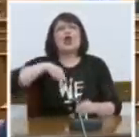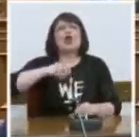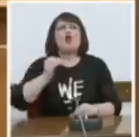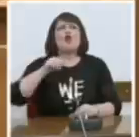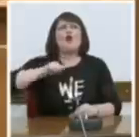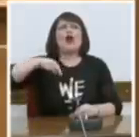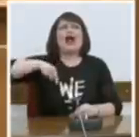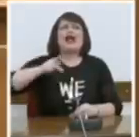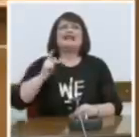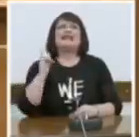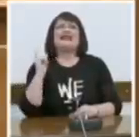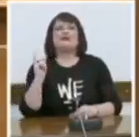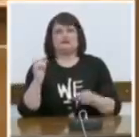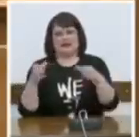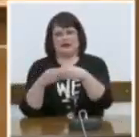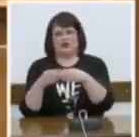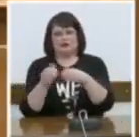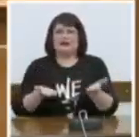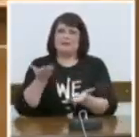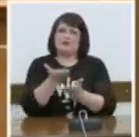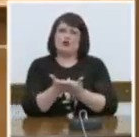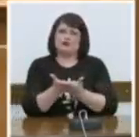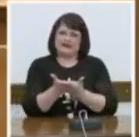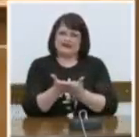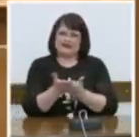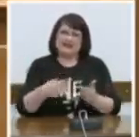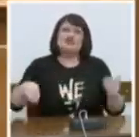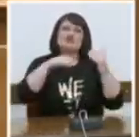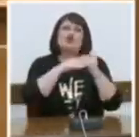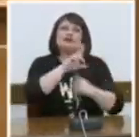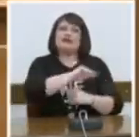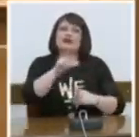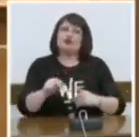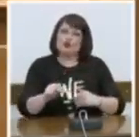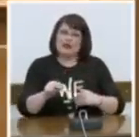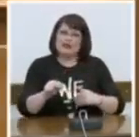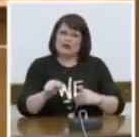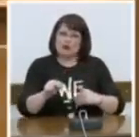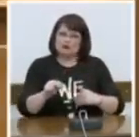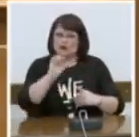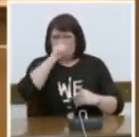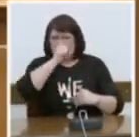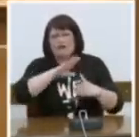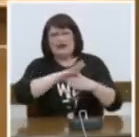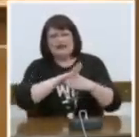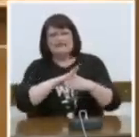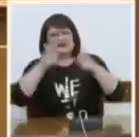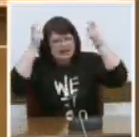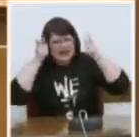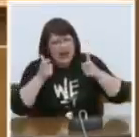όταν ο ΣΥΡΙΖΑ τον Ιούνιο του 2022 κατέθεσε πρόταση νόμου για την ισότητα στο γάμο, γιατί είπατε ότι δεν είναι κατάλληλη στιγμή και το φέρνετε τώρα